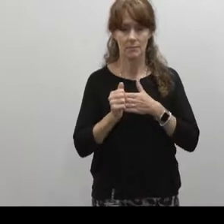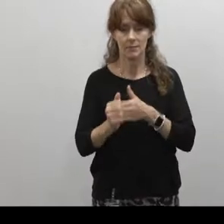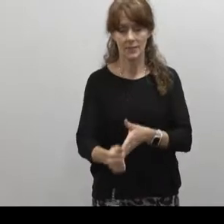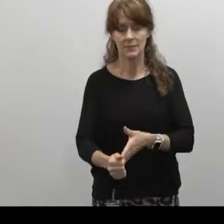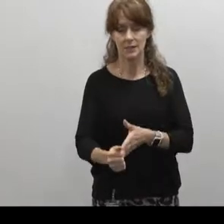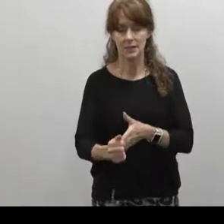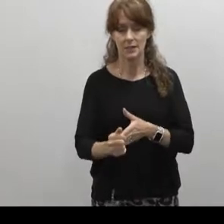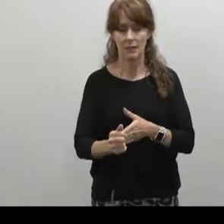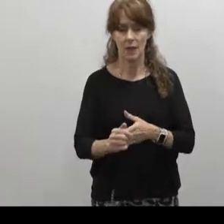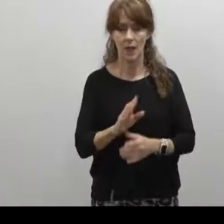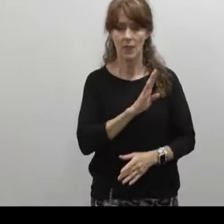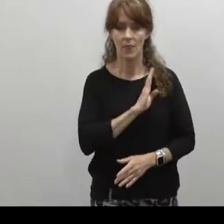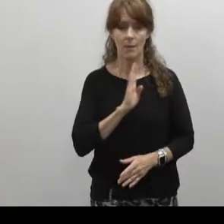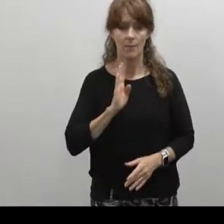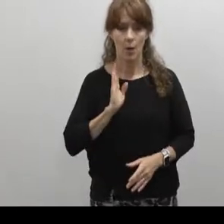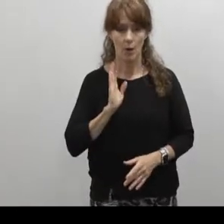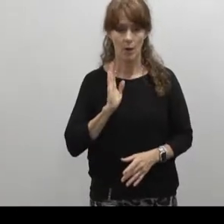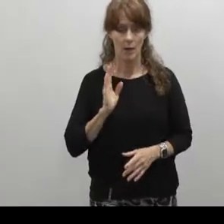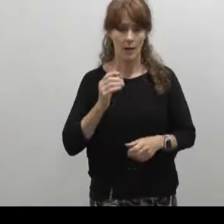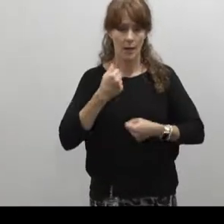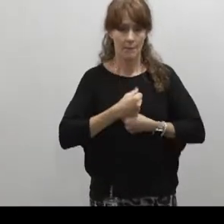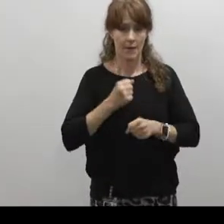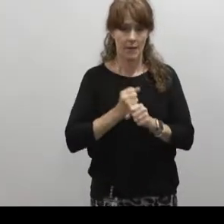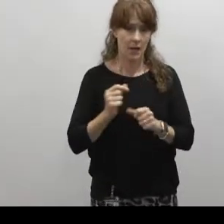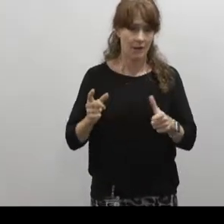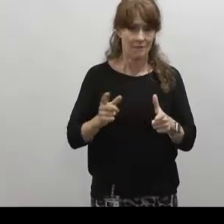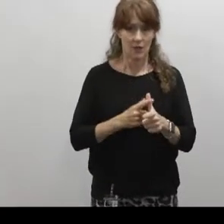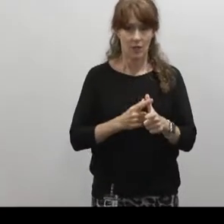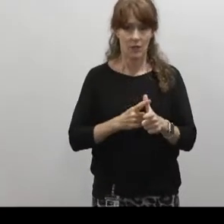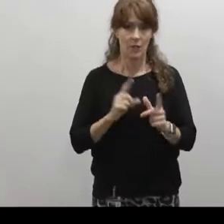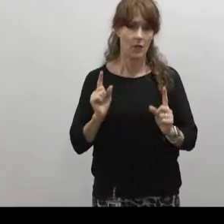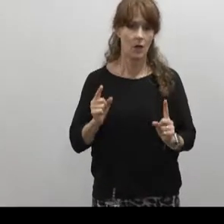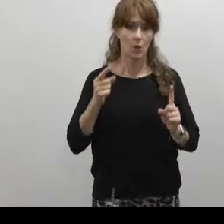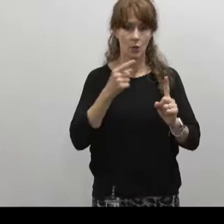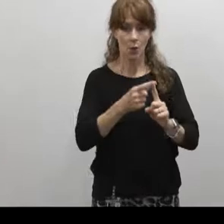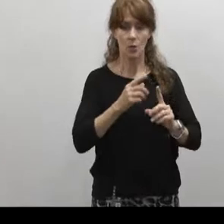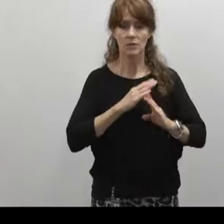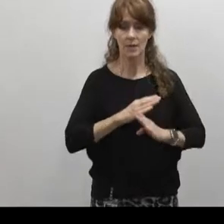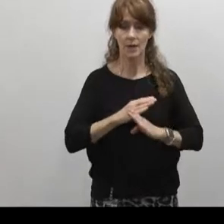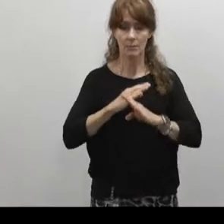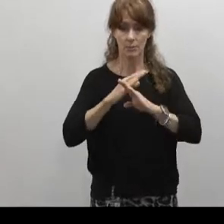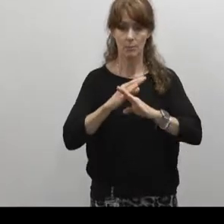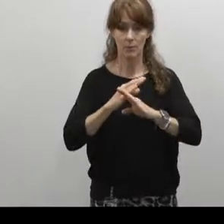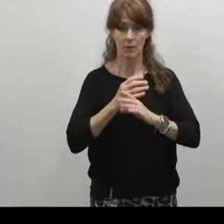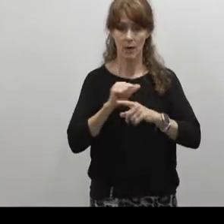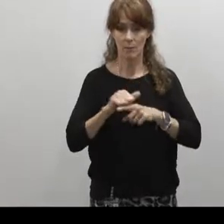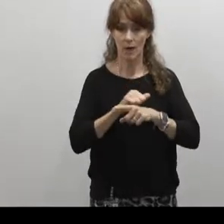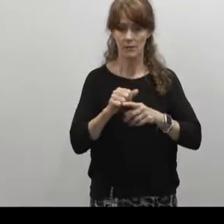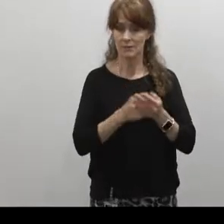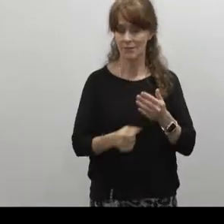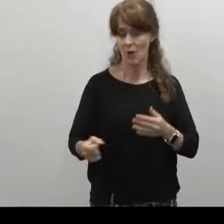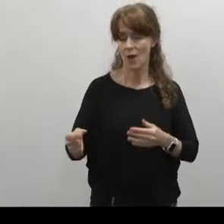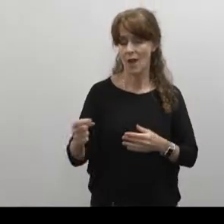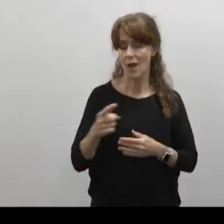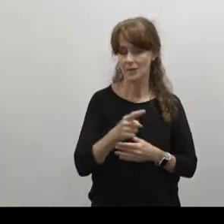nằm ở dân bị cực này bị chạy này chia trong khai này